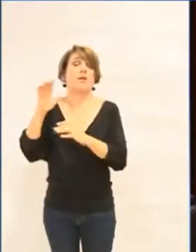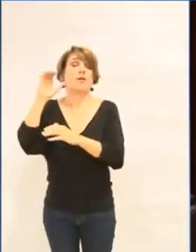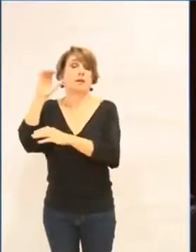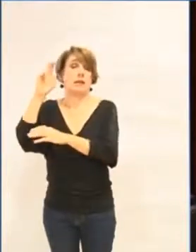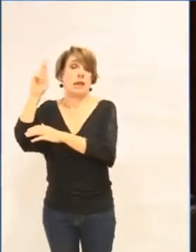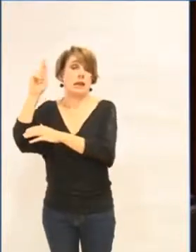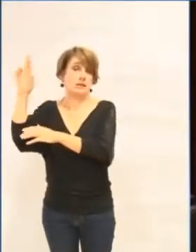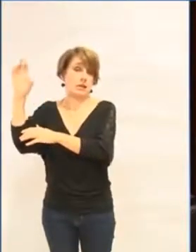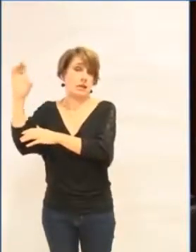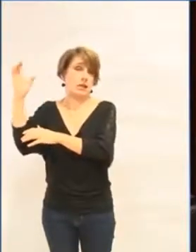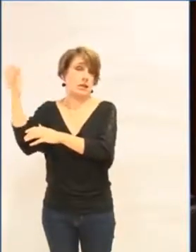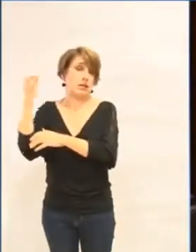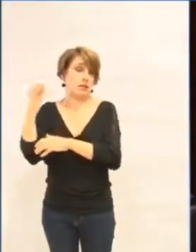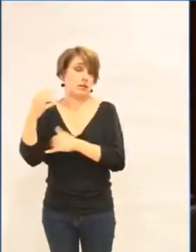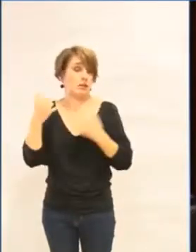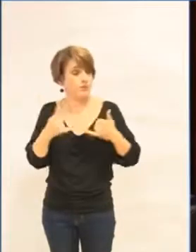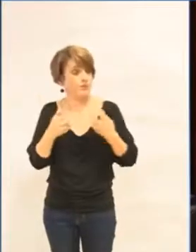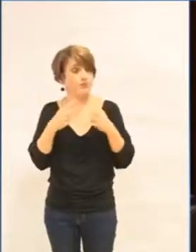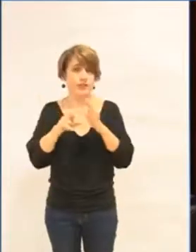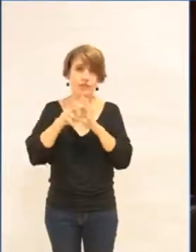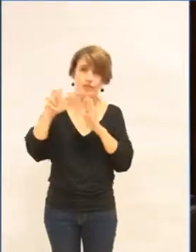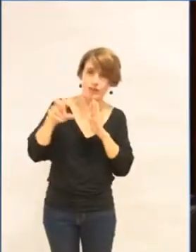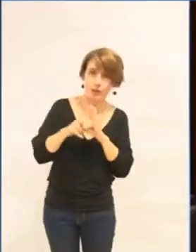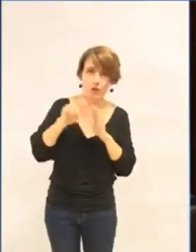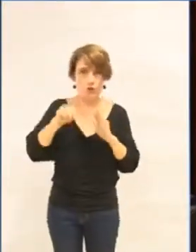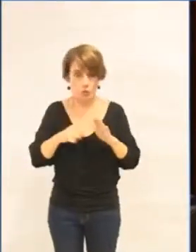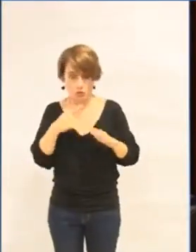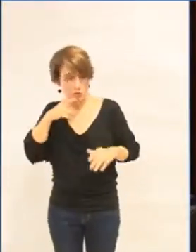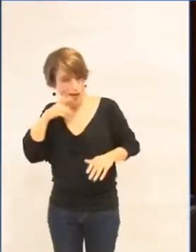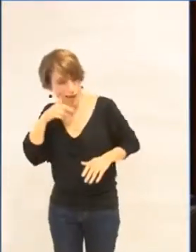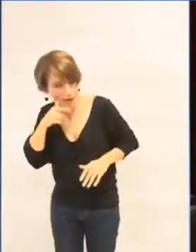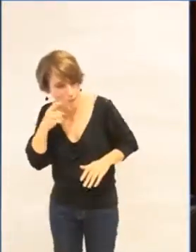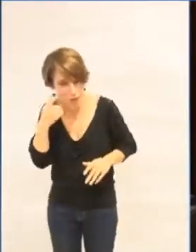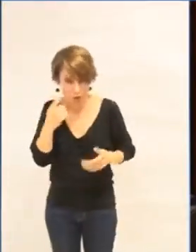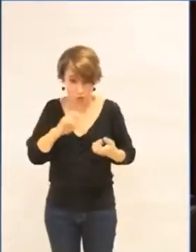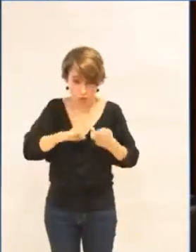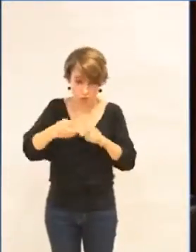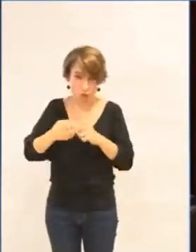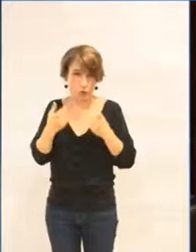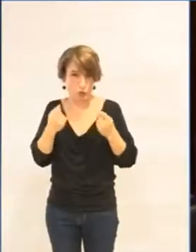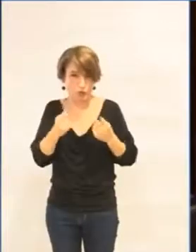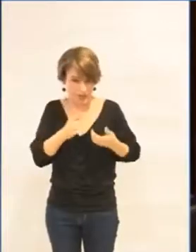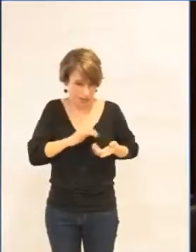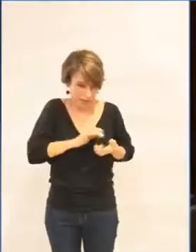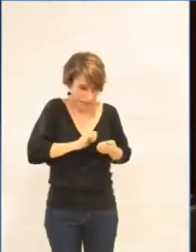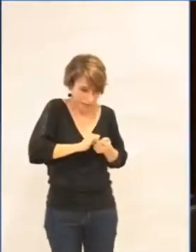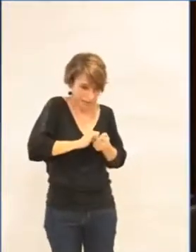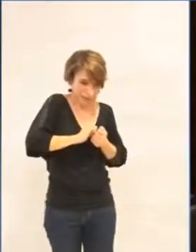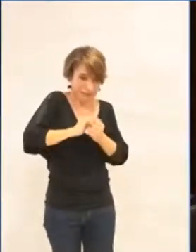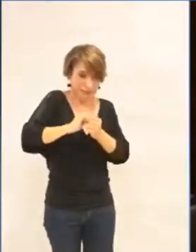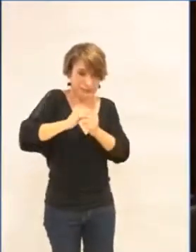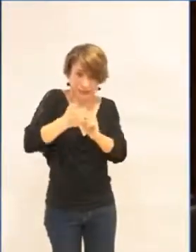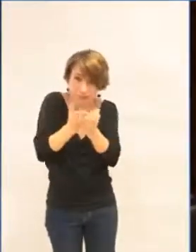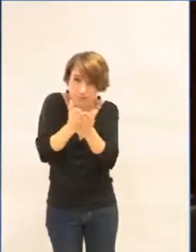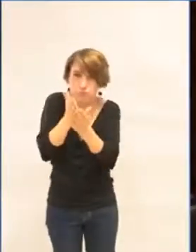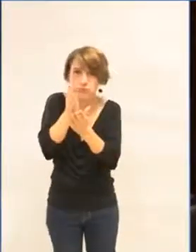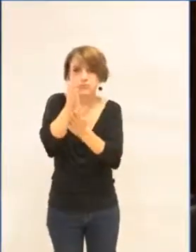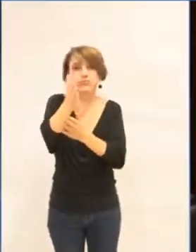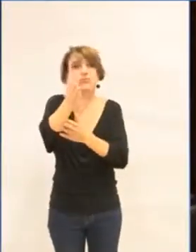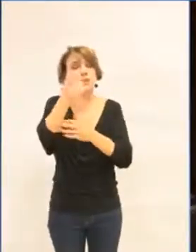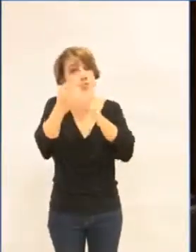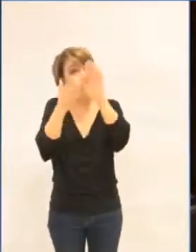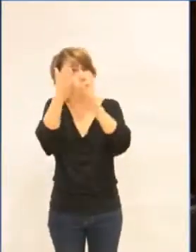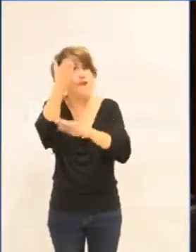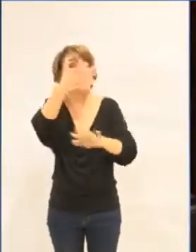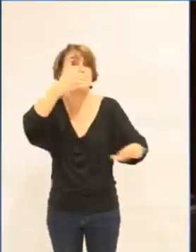qui doit travailler sur sa structure financière si elle veut que l'avenir lui sourie de façon plus simple. Elle